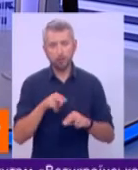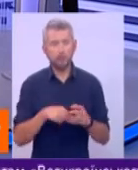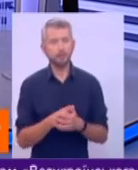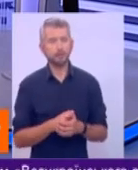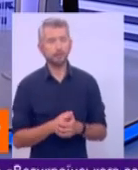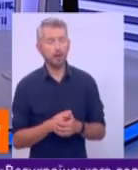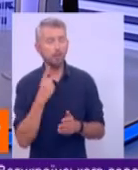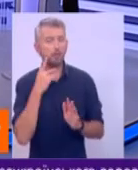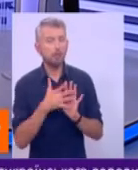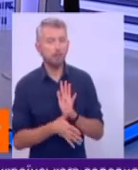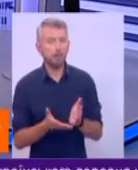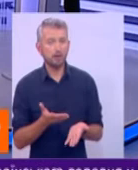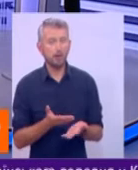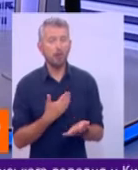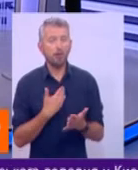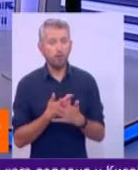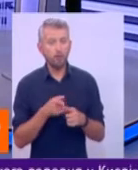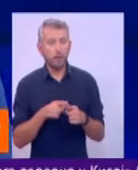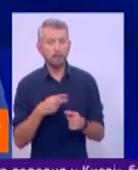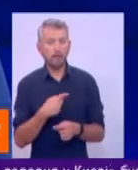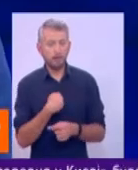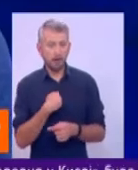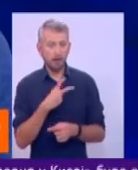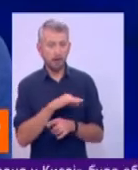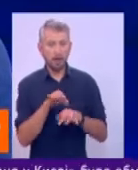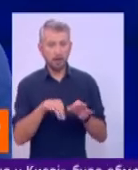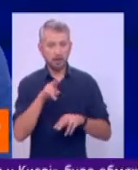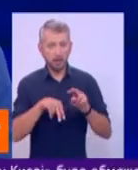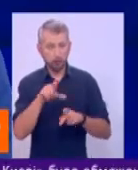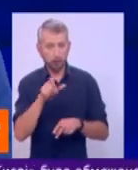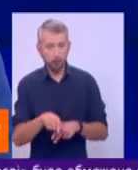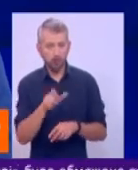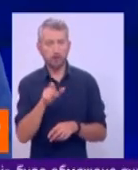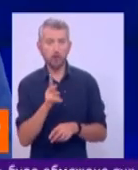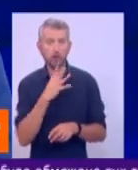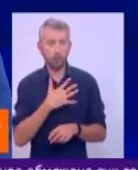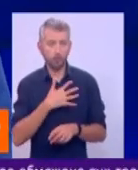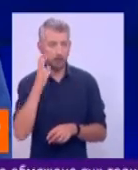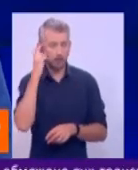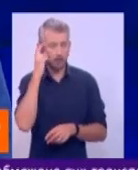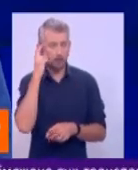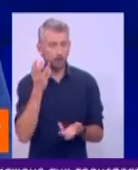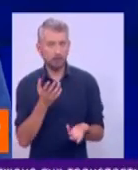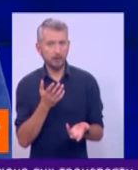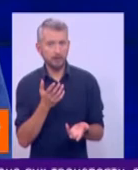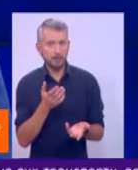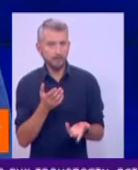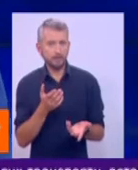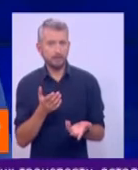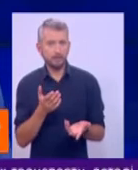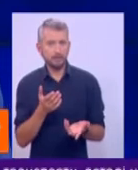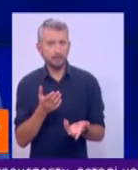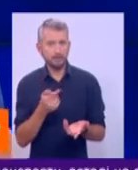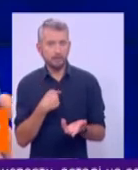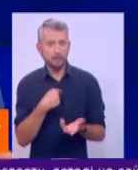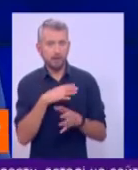то есть вот это для меня, как для архитектора, да, и человека, который любит Киев, да,